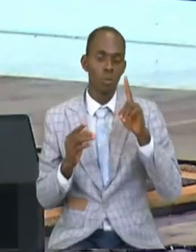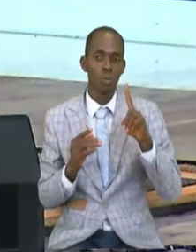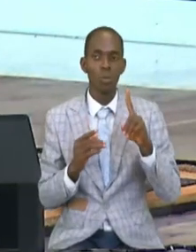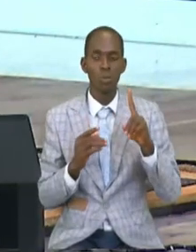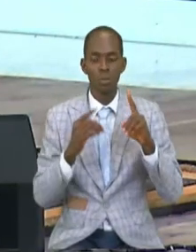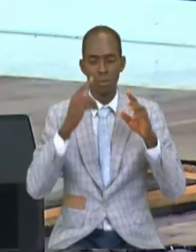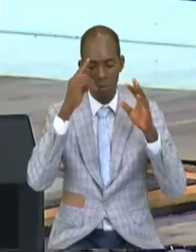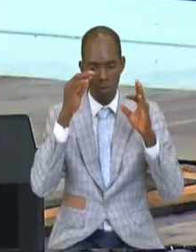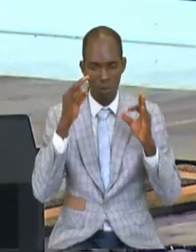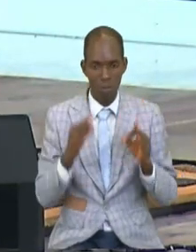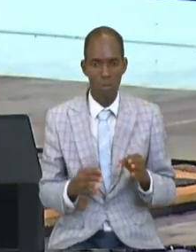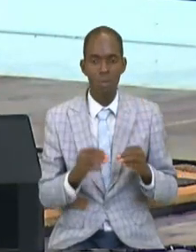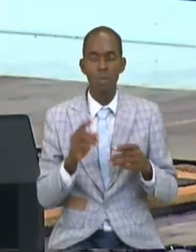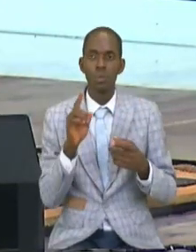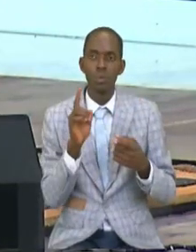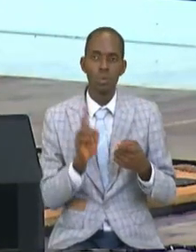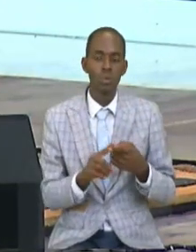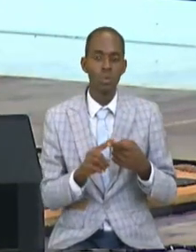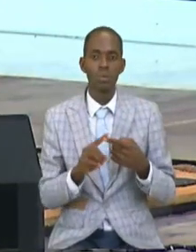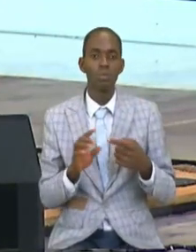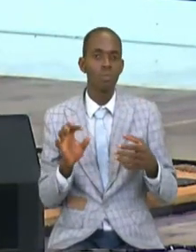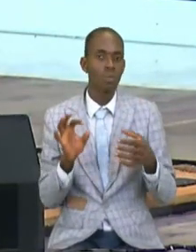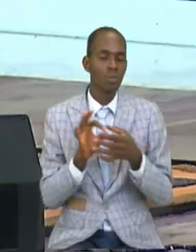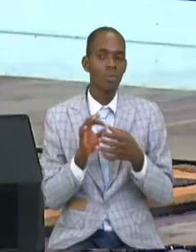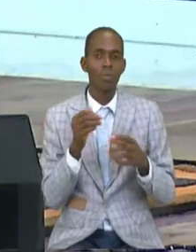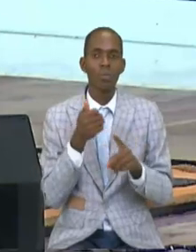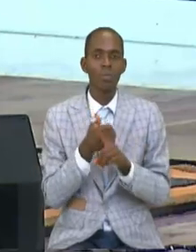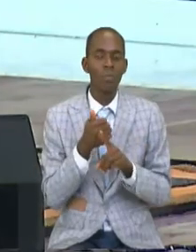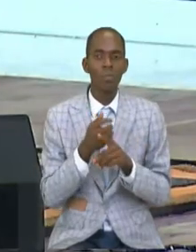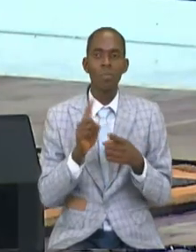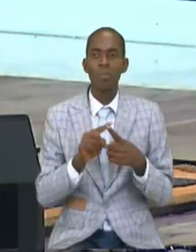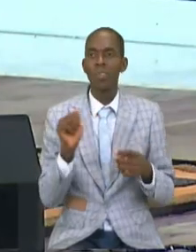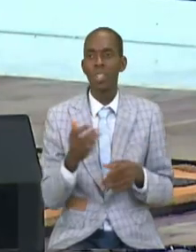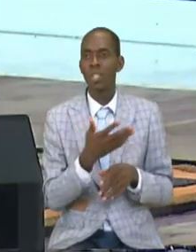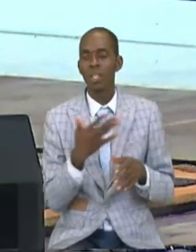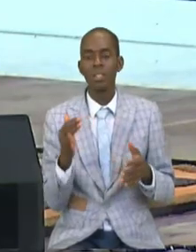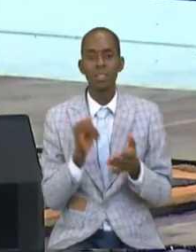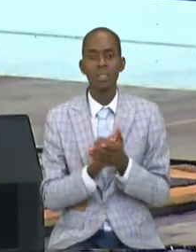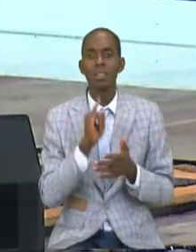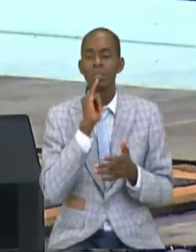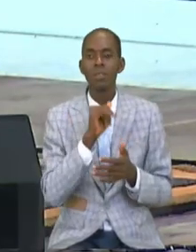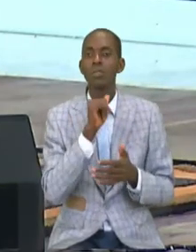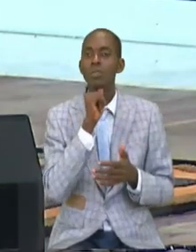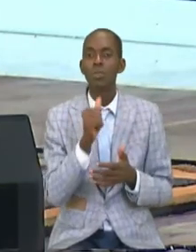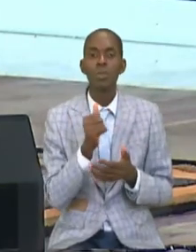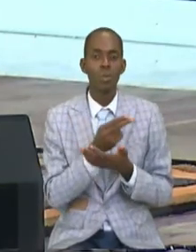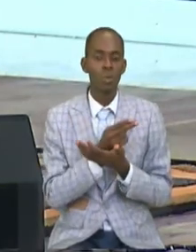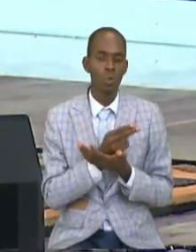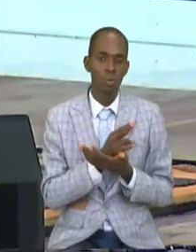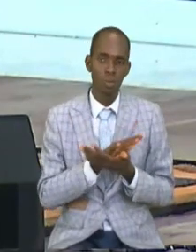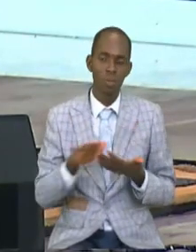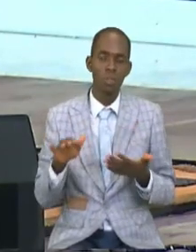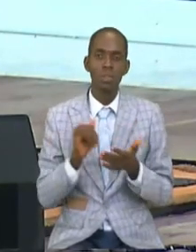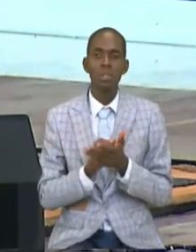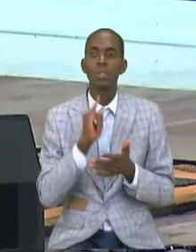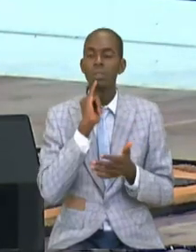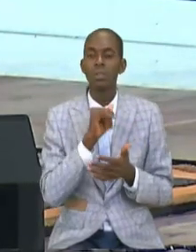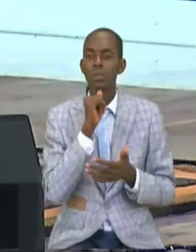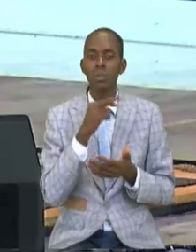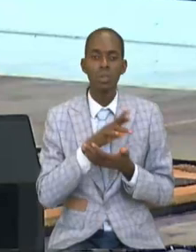quelqu'un délibérément se plonge dans quelque chose de corrompu, de